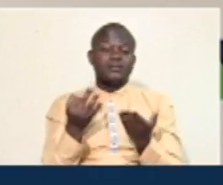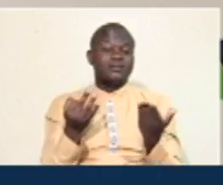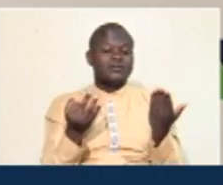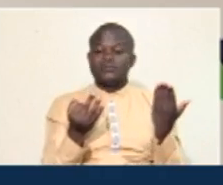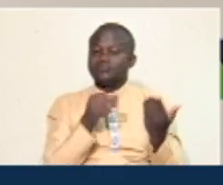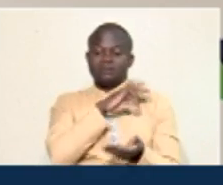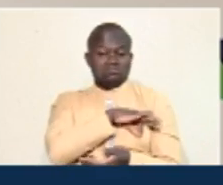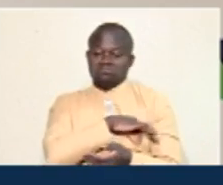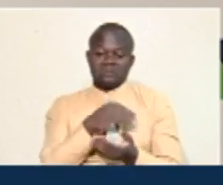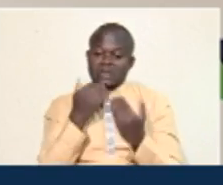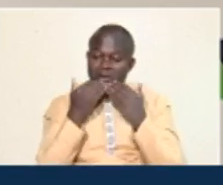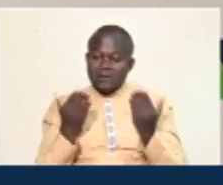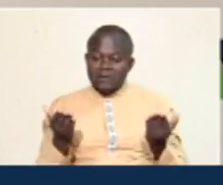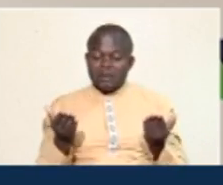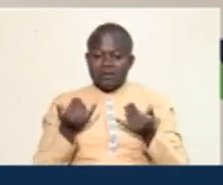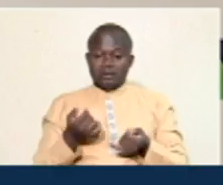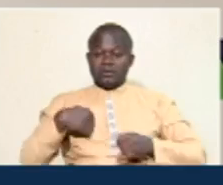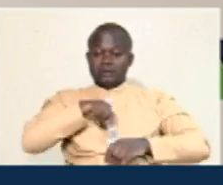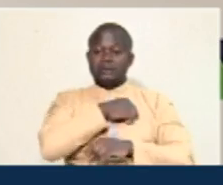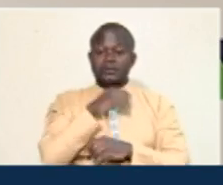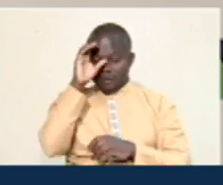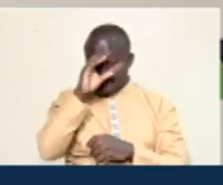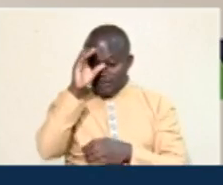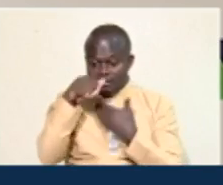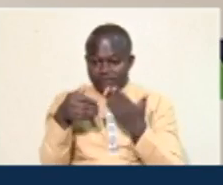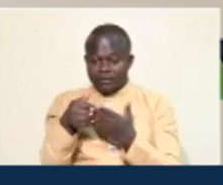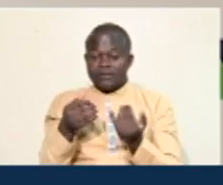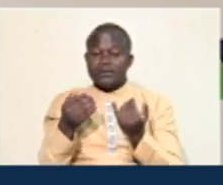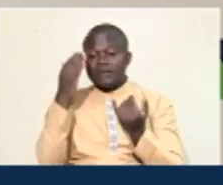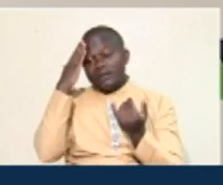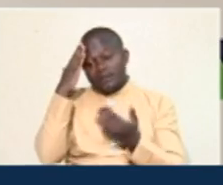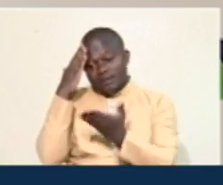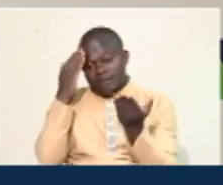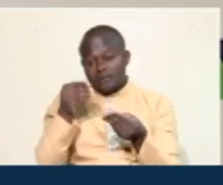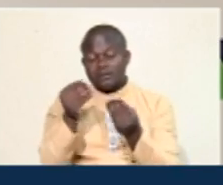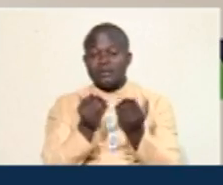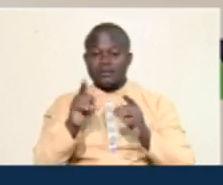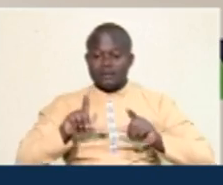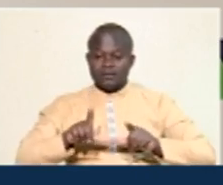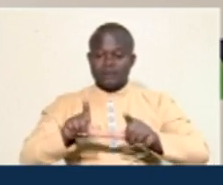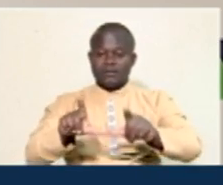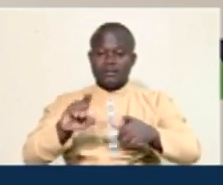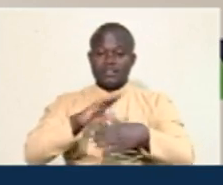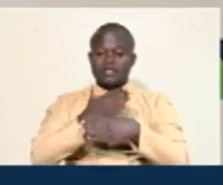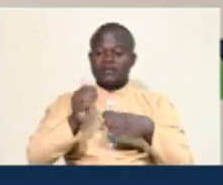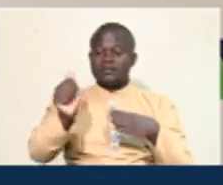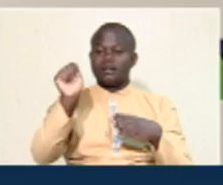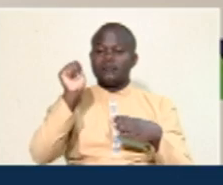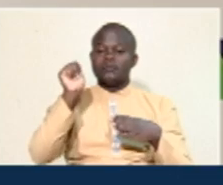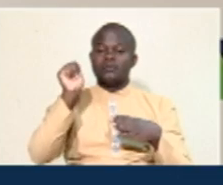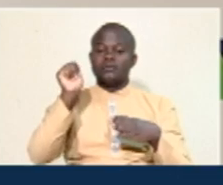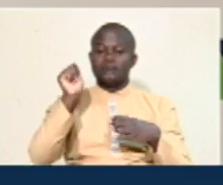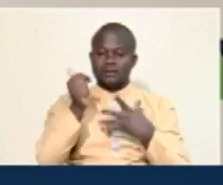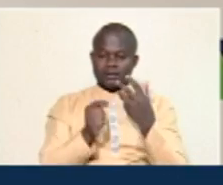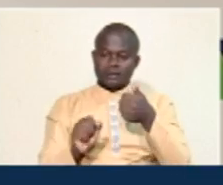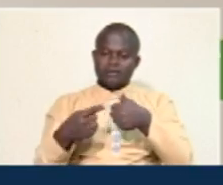dividend bigeze babona. So ubu twebwe ibyo tubashakira ngo tubamenye tubahe certificate za shares zabo, niyo kintu